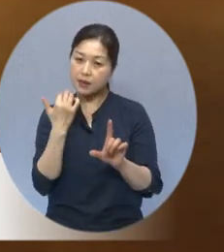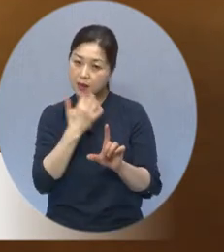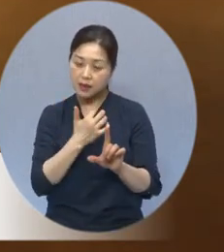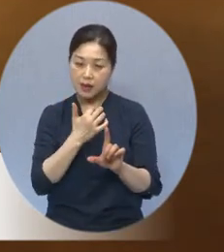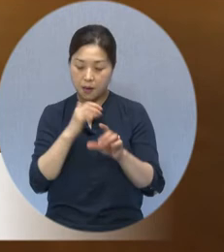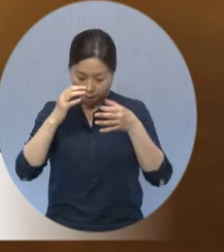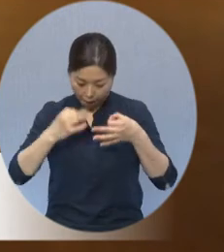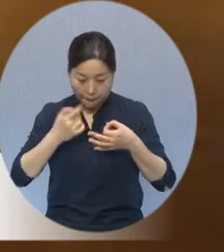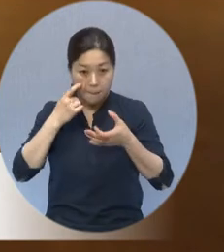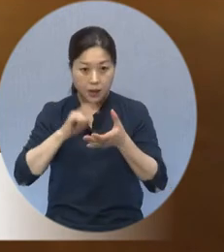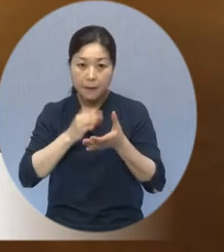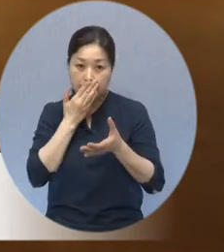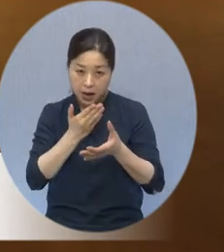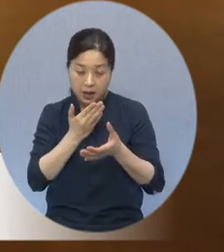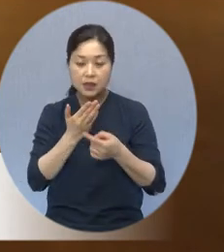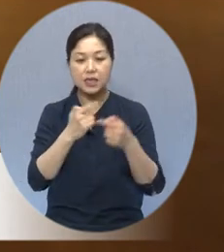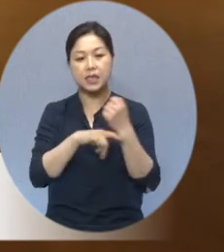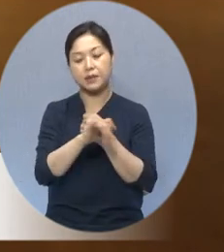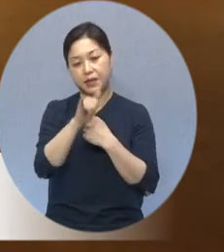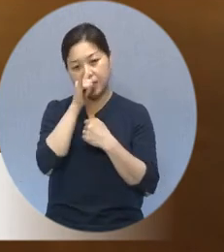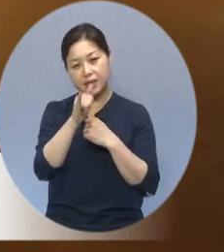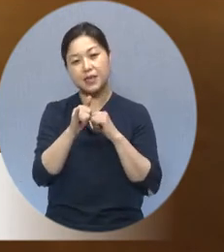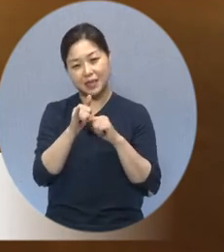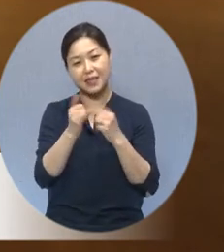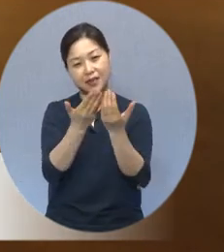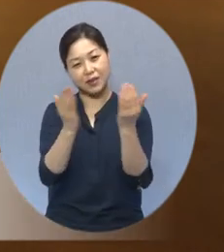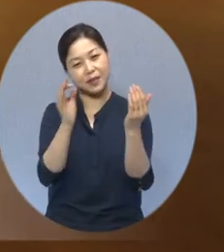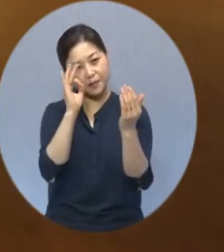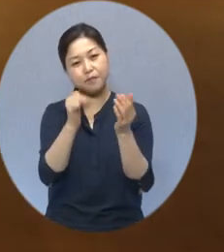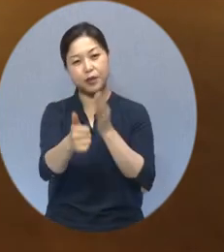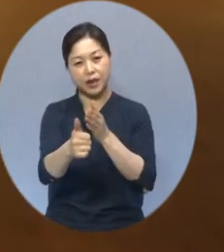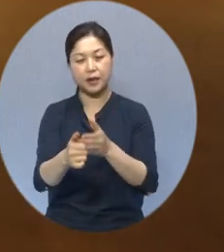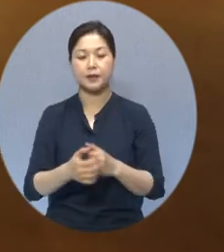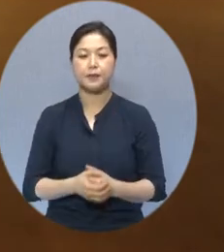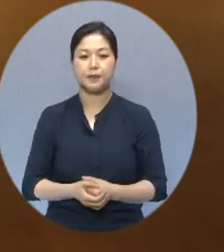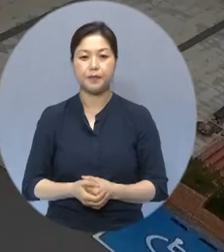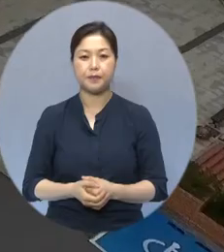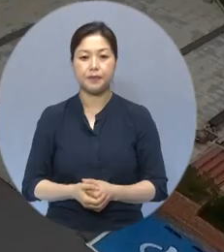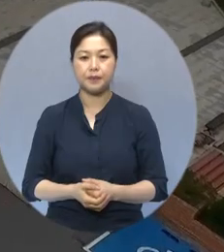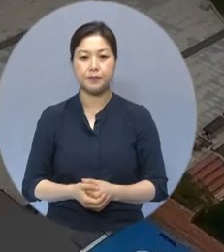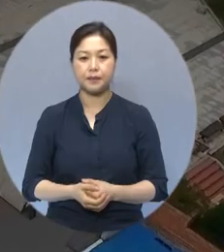색채를 찾아내는 그런 의미 있는 전시가 됐으면 좋겠습니다.